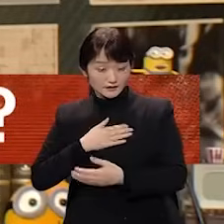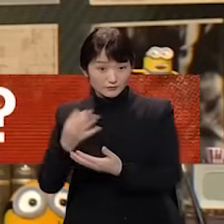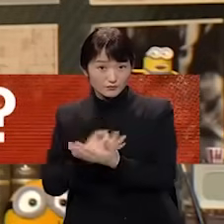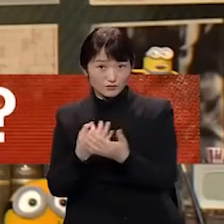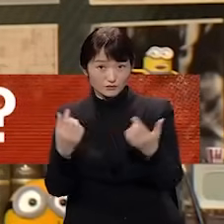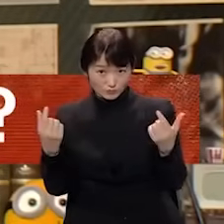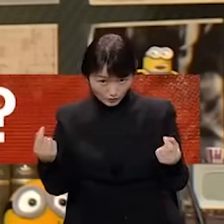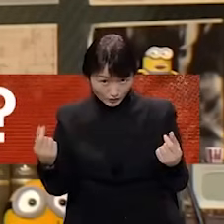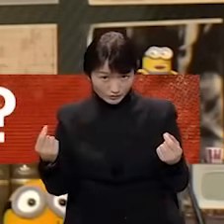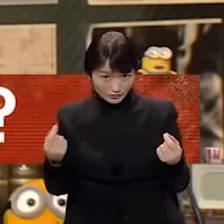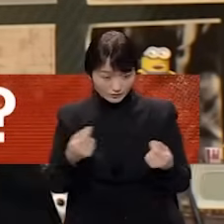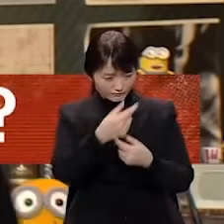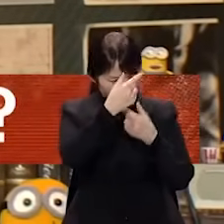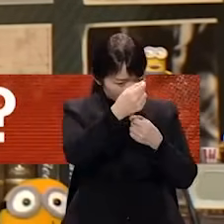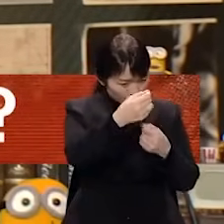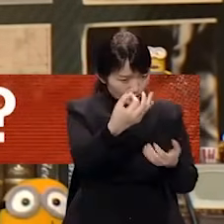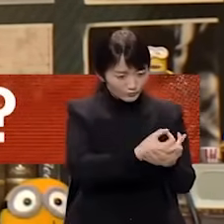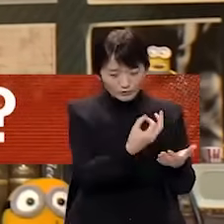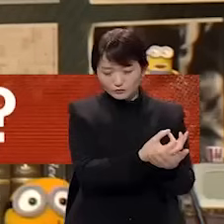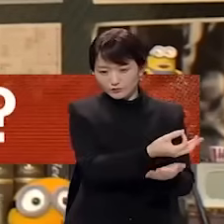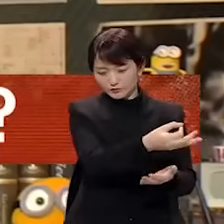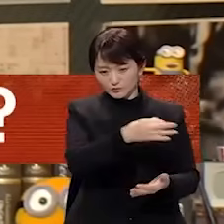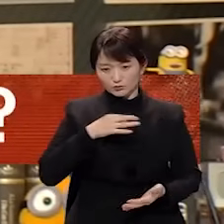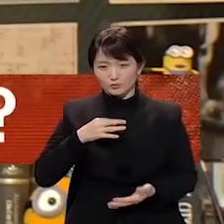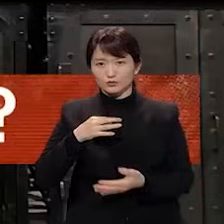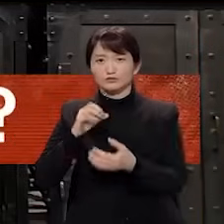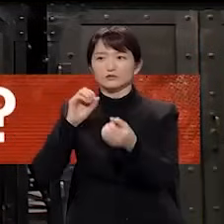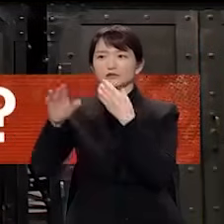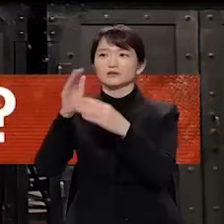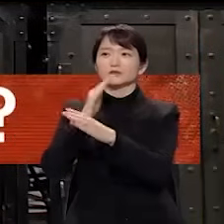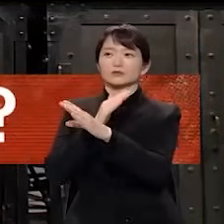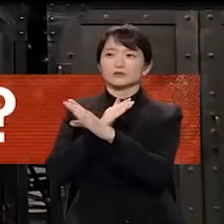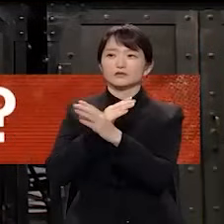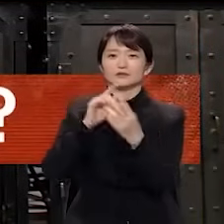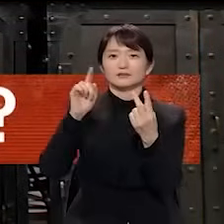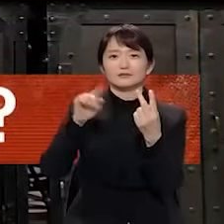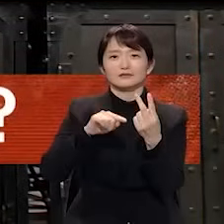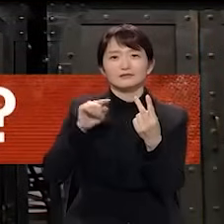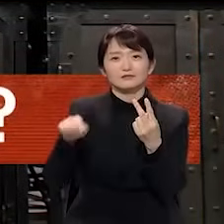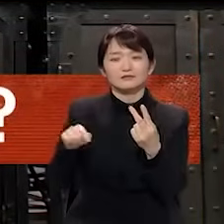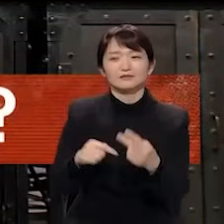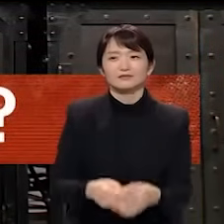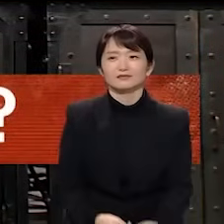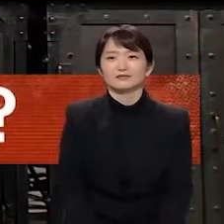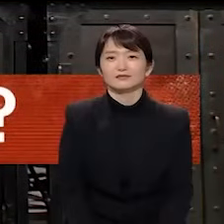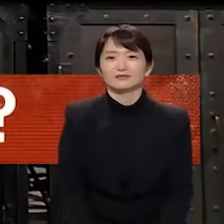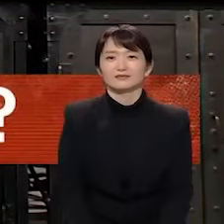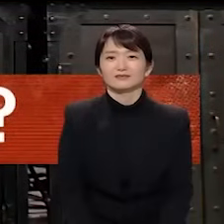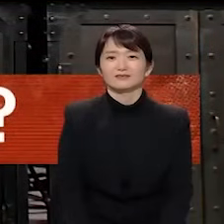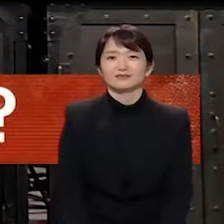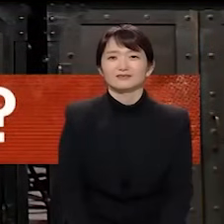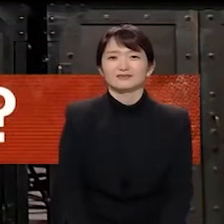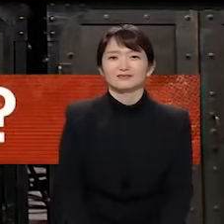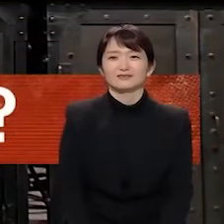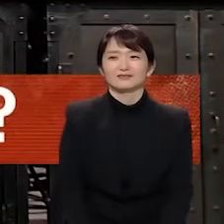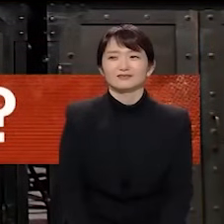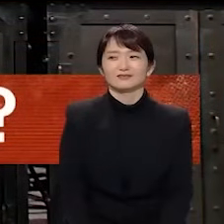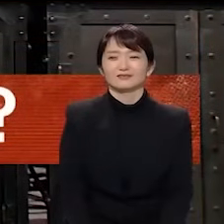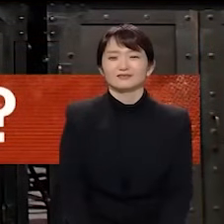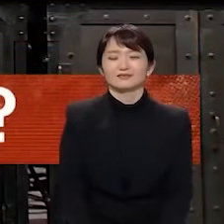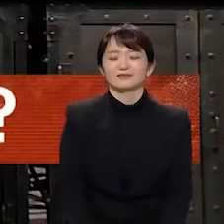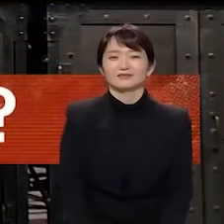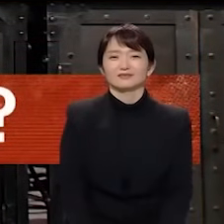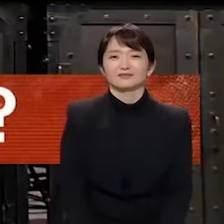것만큼 따박따박 벌어서 갔다 줘 알았어 엑 아이 왜 박비 원사님 왜 한 숨을 쉬세요 저는